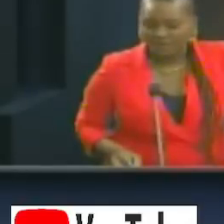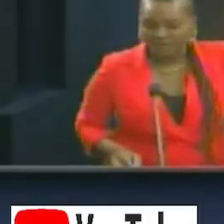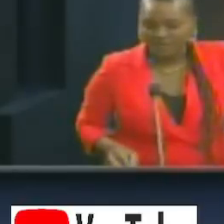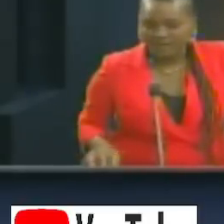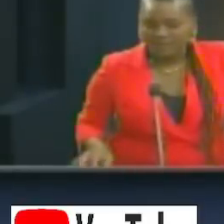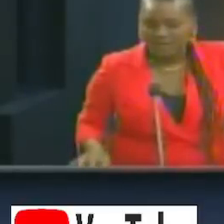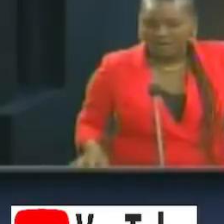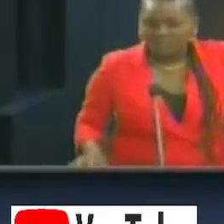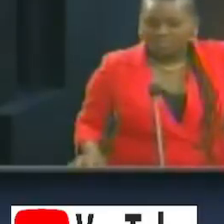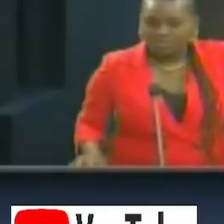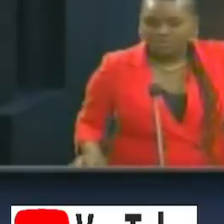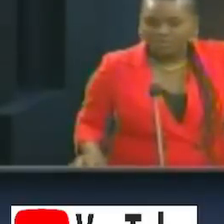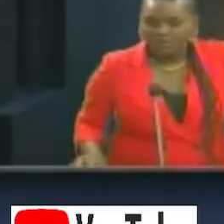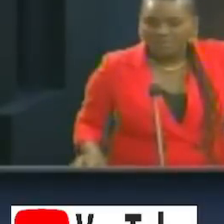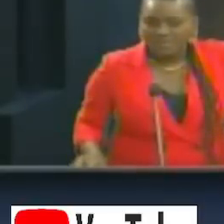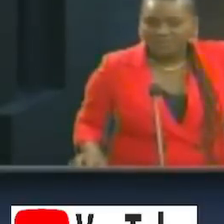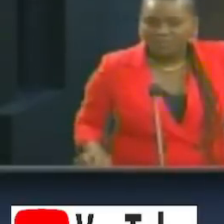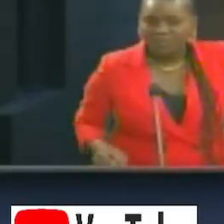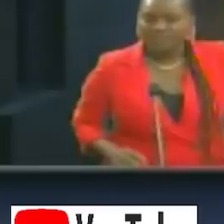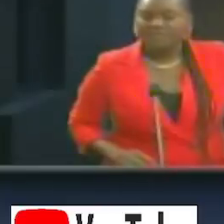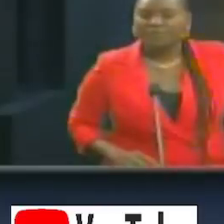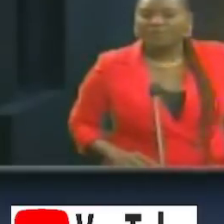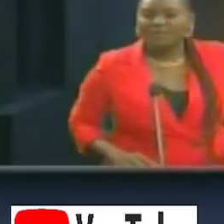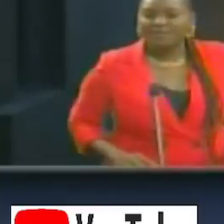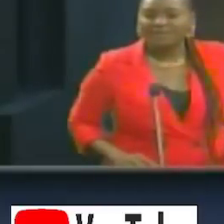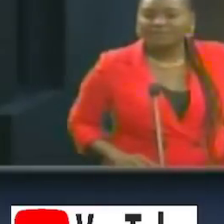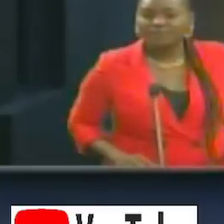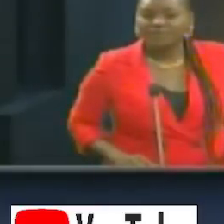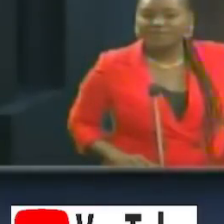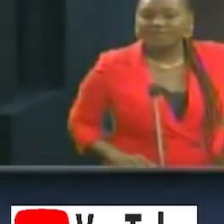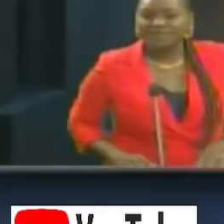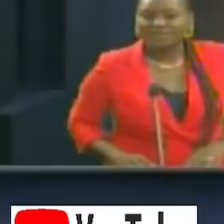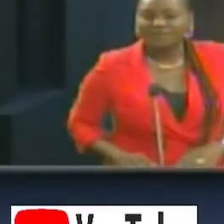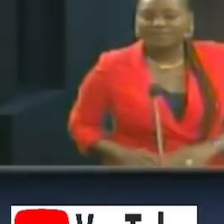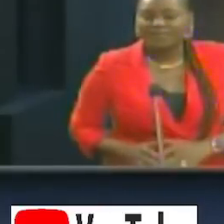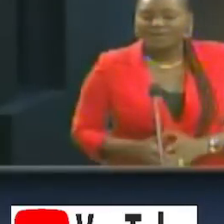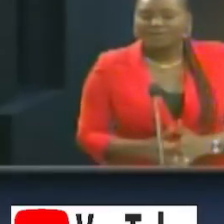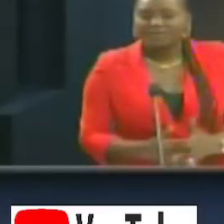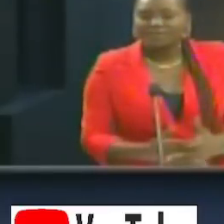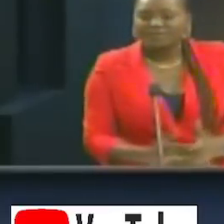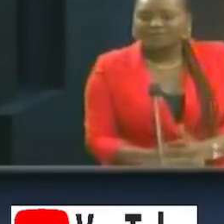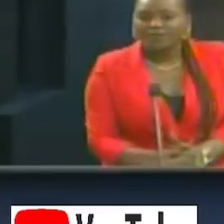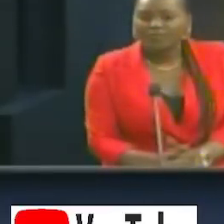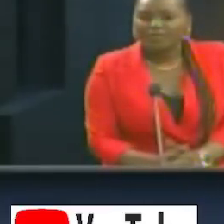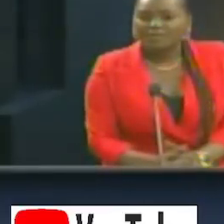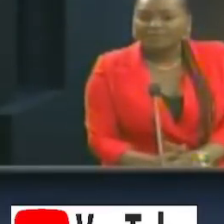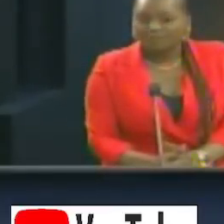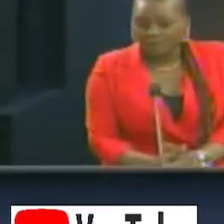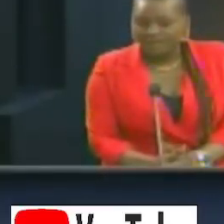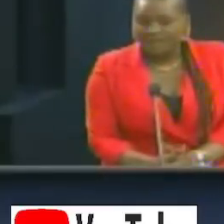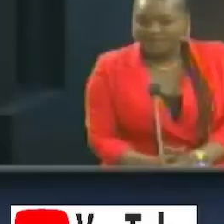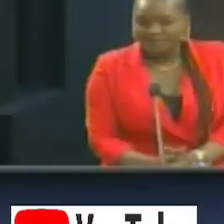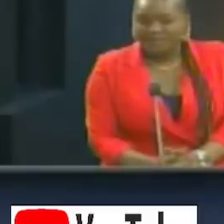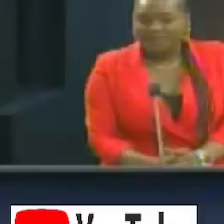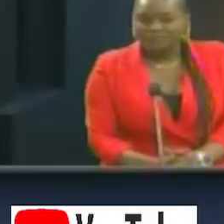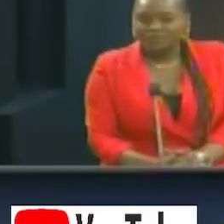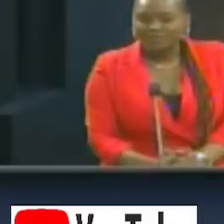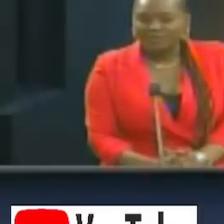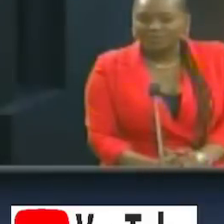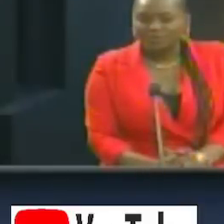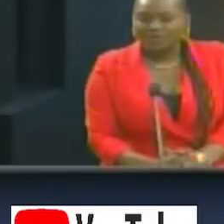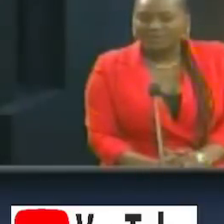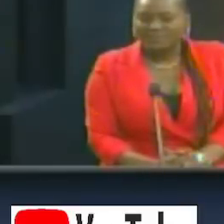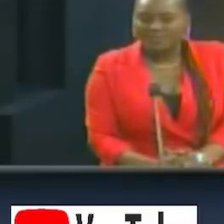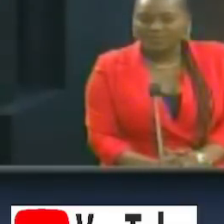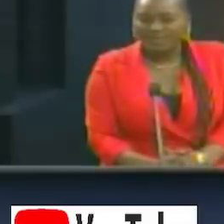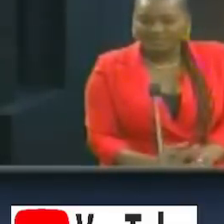territoire national. Pour Tony Mwamba, ministre de l'enseignement primaire, secondaire et technique, cette plateforme est un moyen efficace de lutter